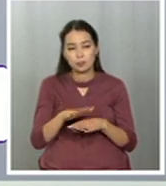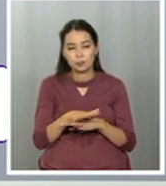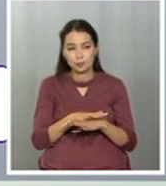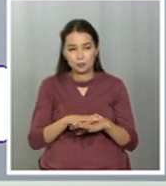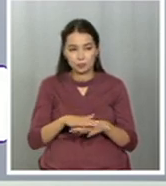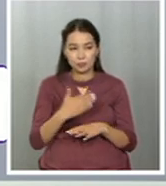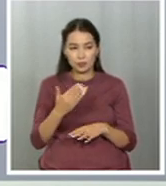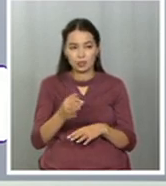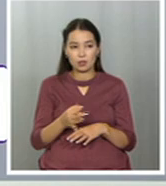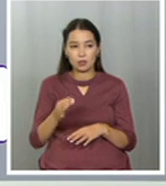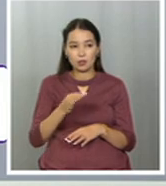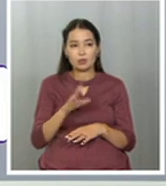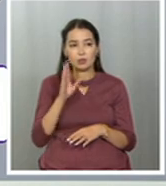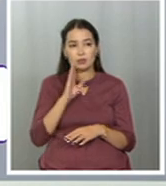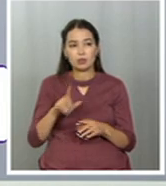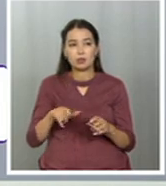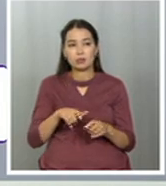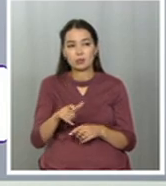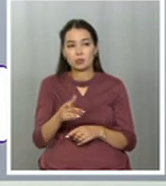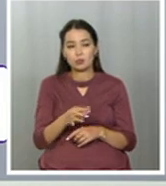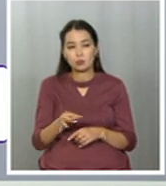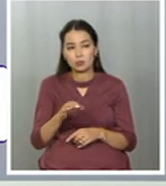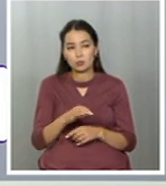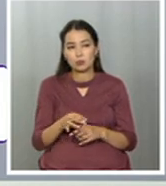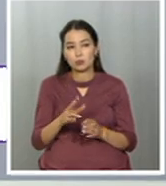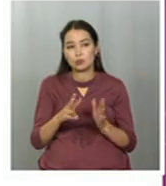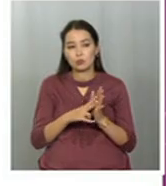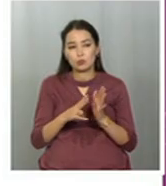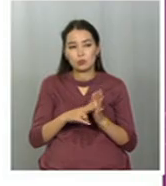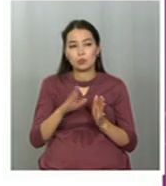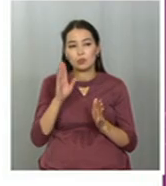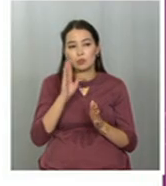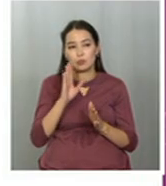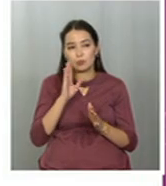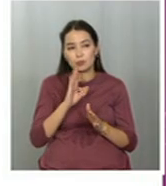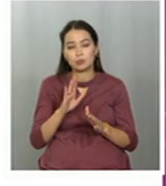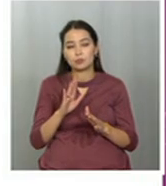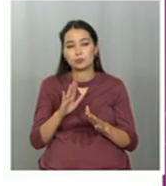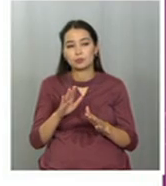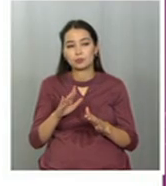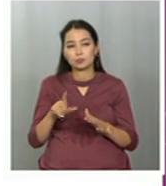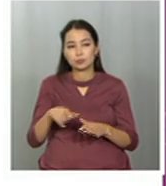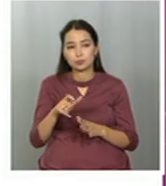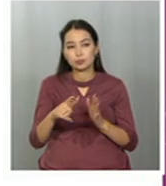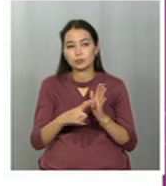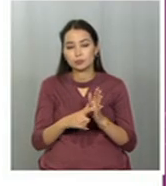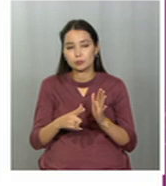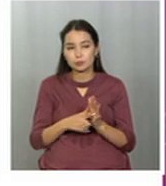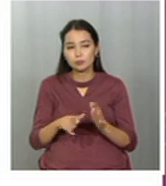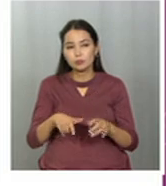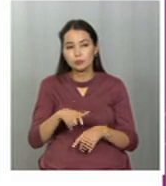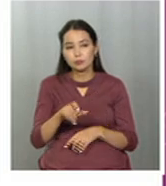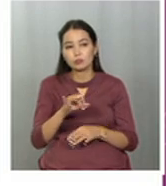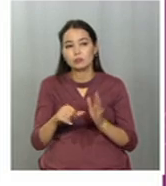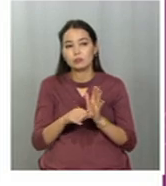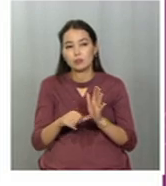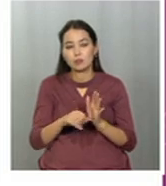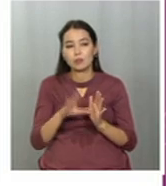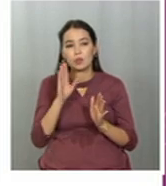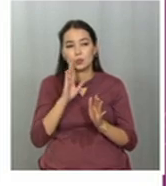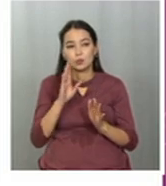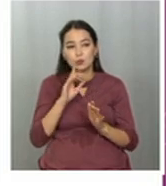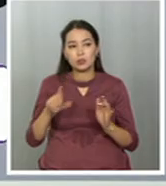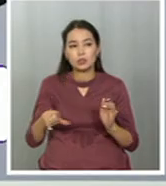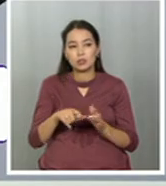ағып өтетін 8 су бассейнінің ішінде 7 трансшекаралық өзен, сонымен бірге 6 су бассейнін ағып өтетін су